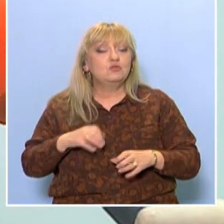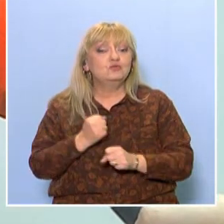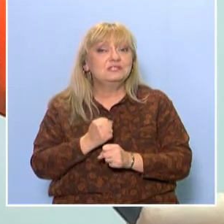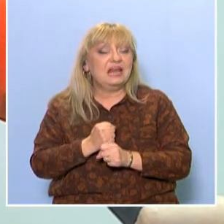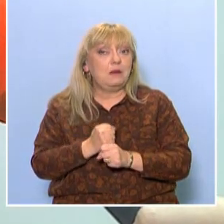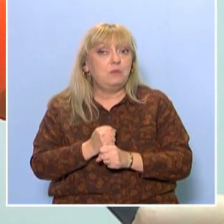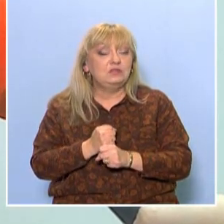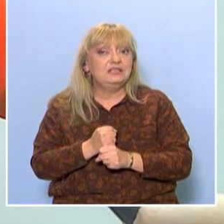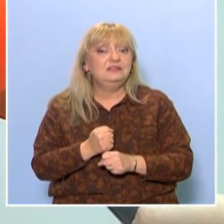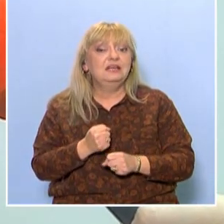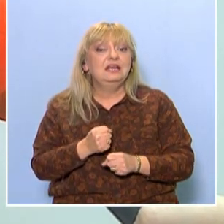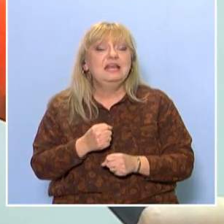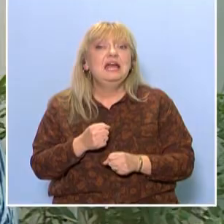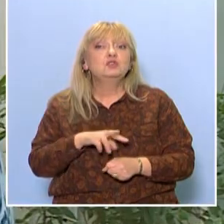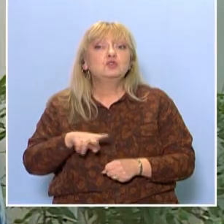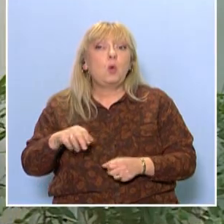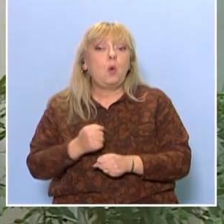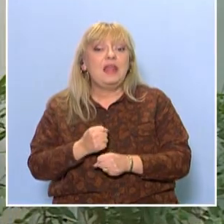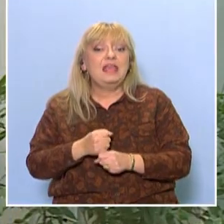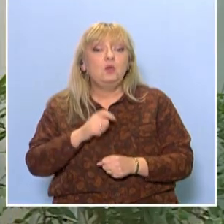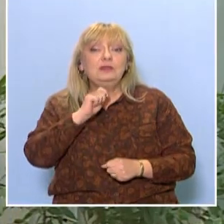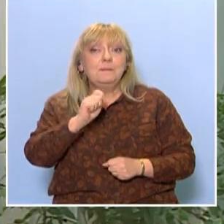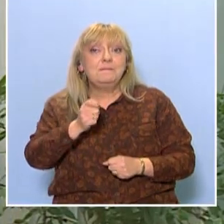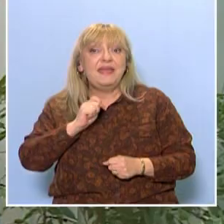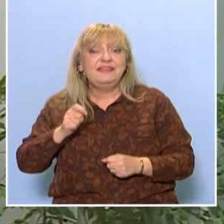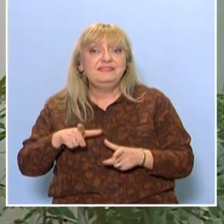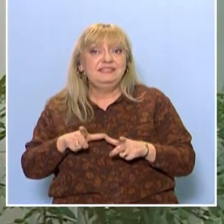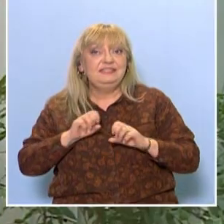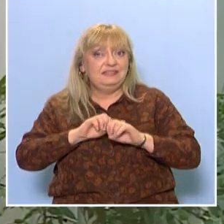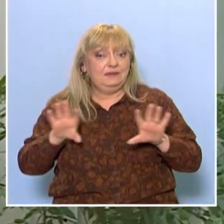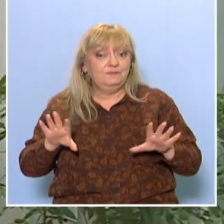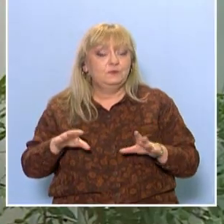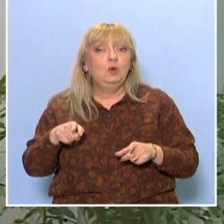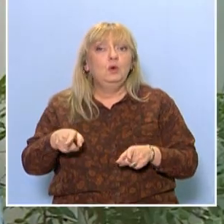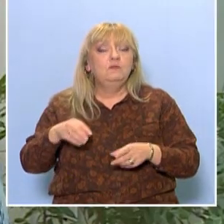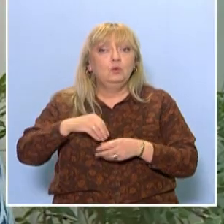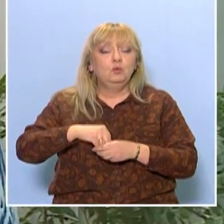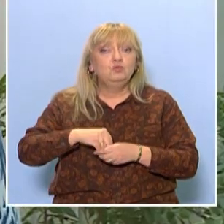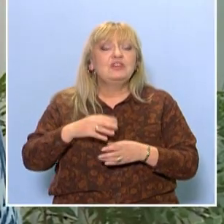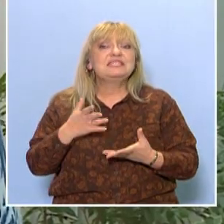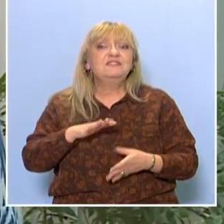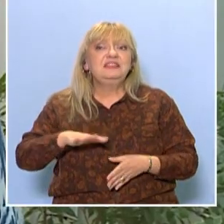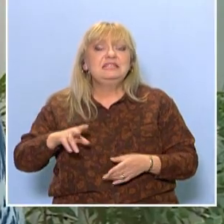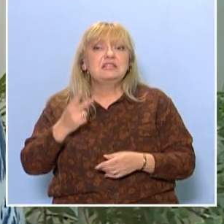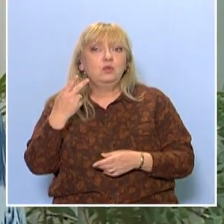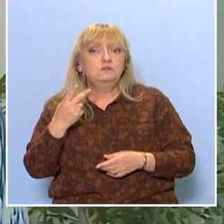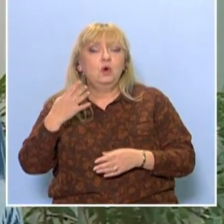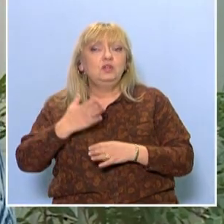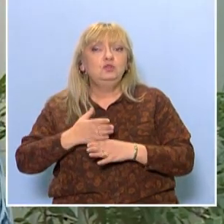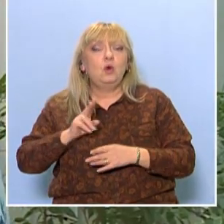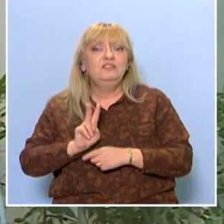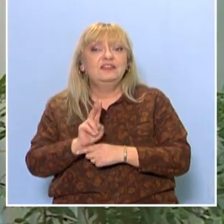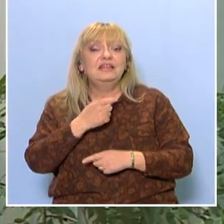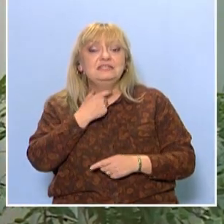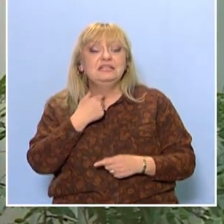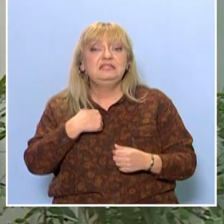от медиите във Варна. В клуба има деца от 2 до 12 клас и ние се учим на спецификата